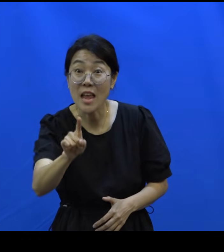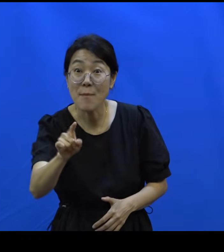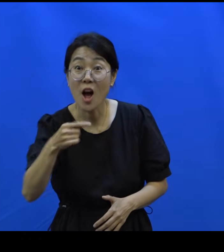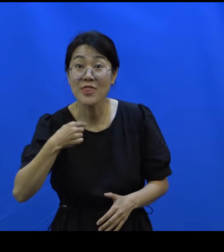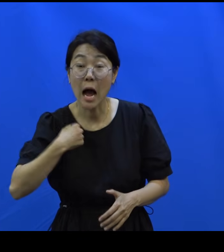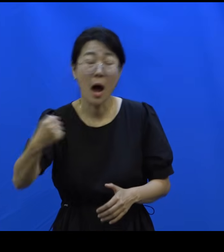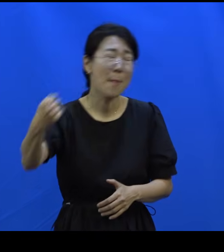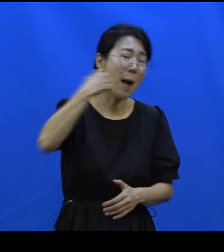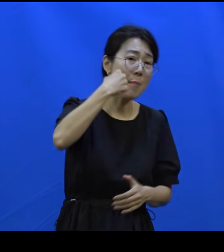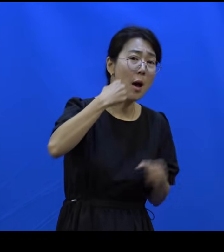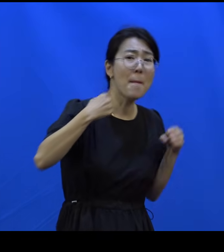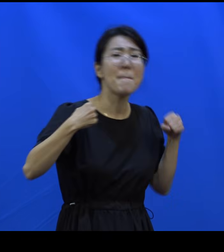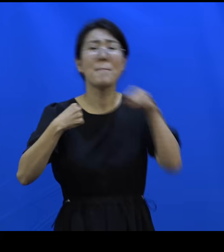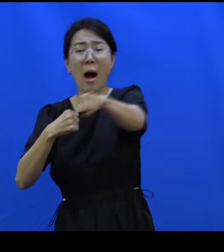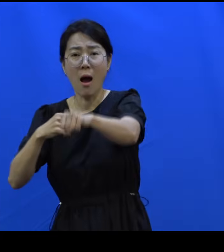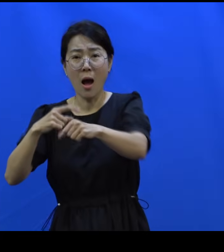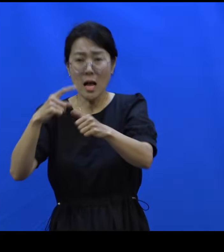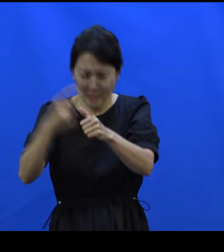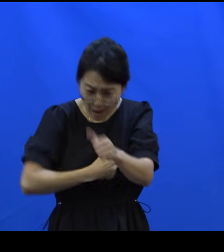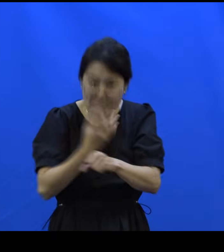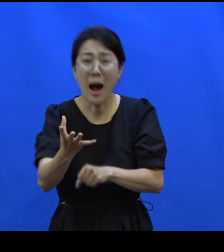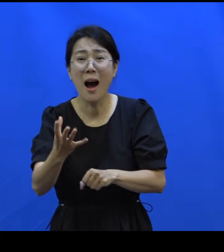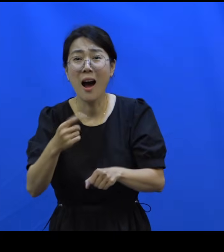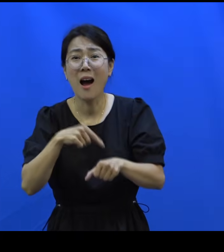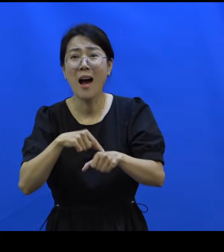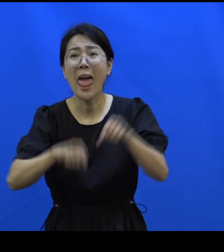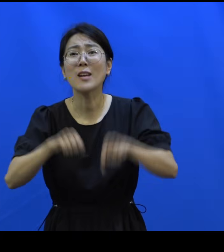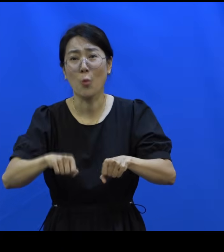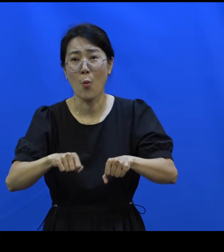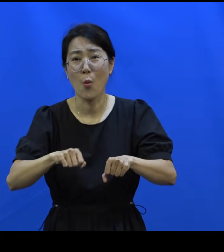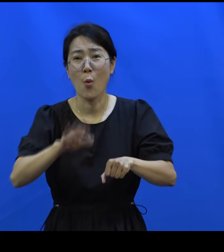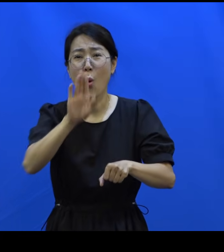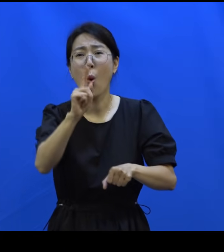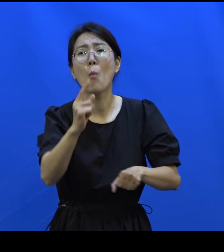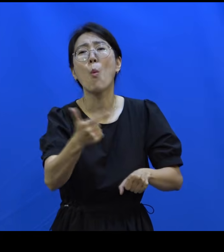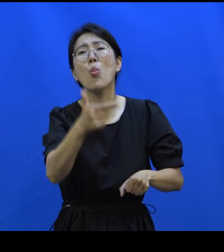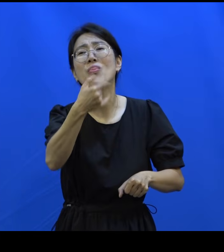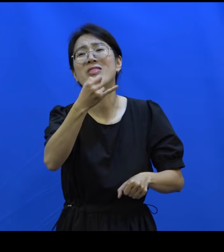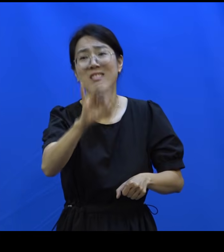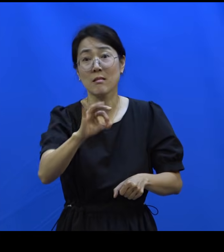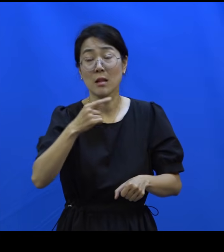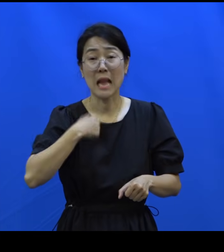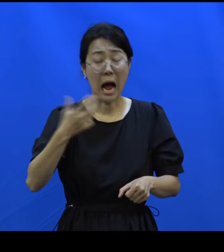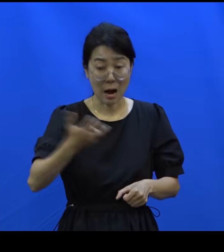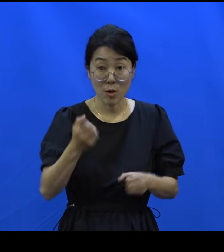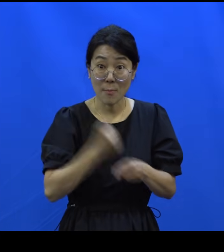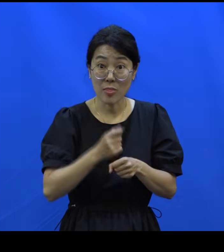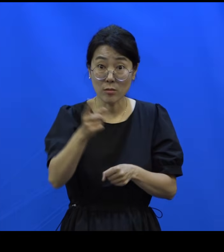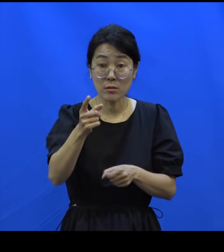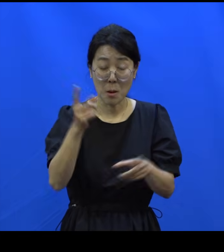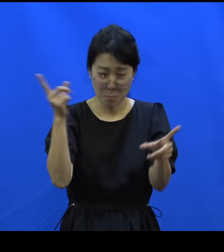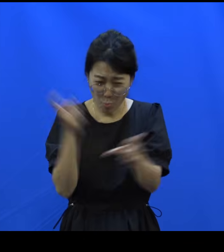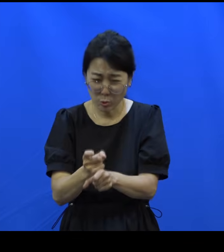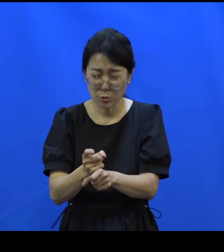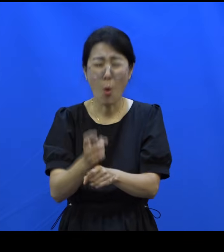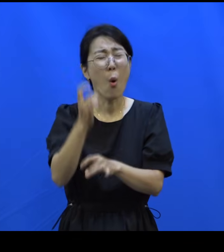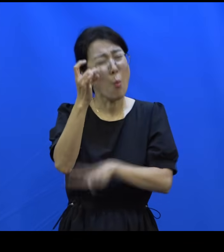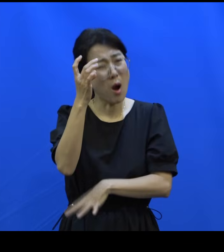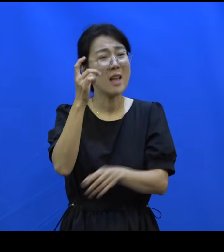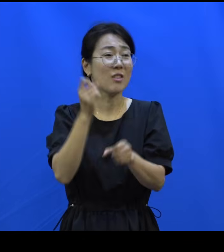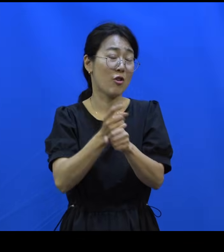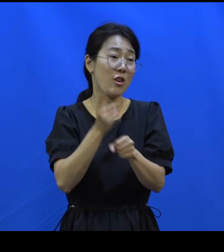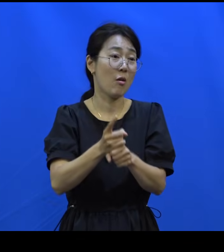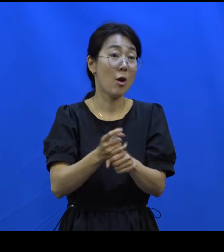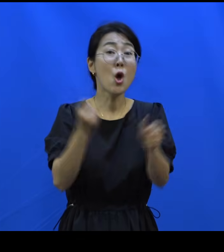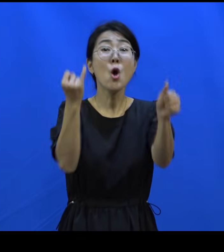만큼 되돌려주고 싶은 거. 내가 당한 아픔 너도 겪어봐야 돼. 뭐 이게 뭐 부부관계에서도 일어날 수 있는 것이고